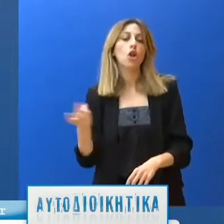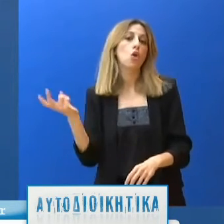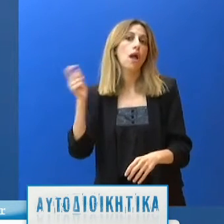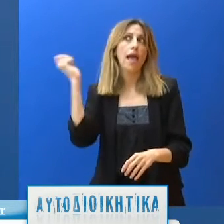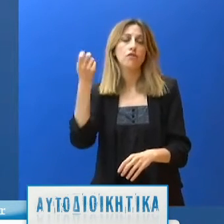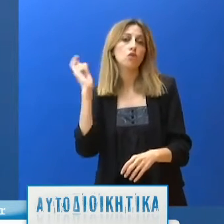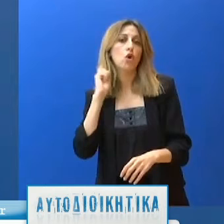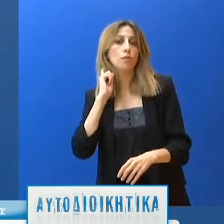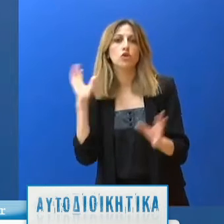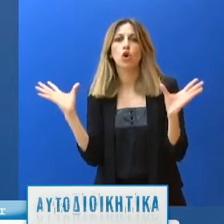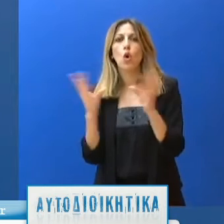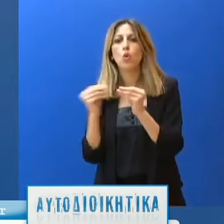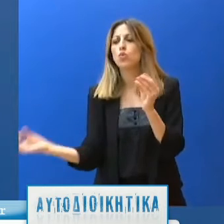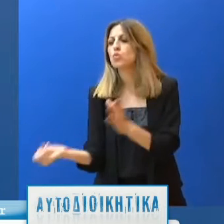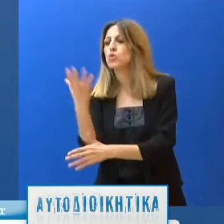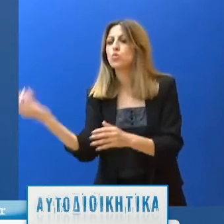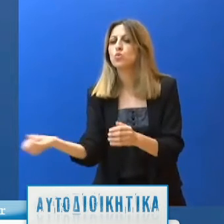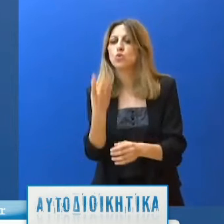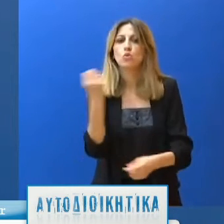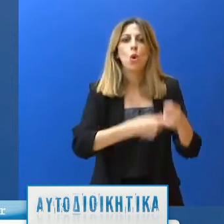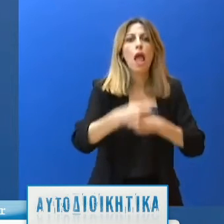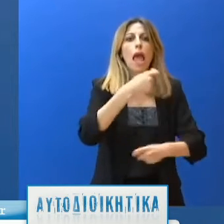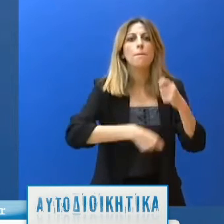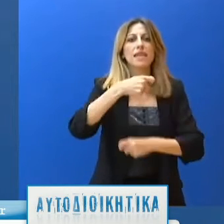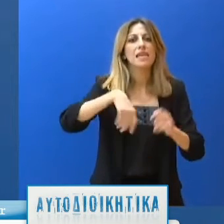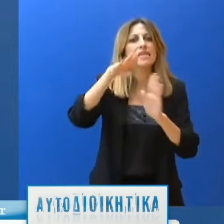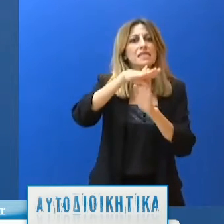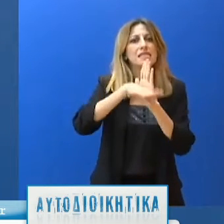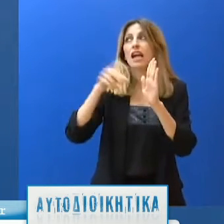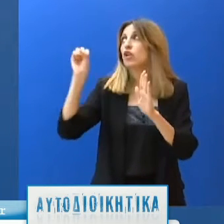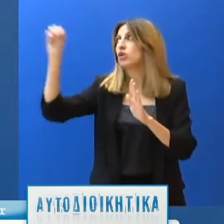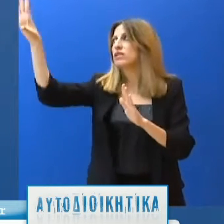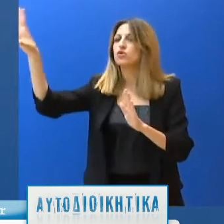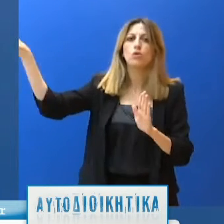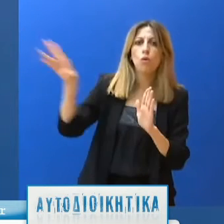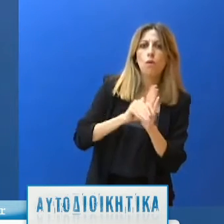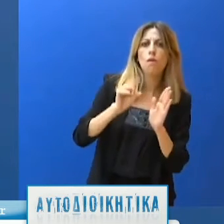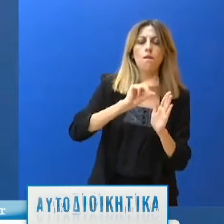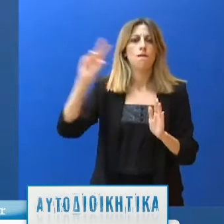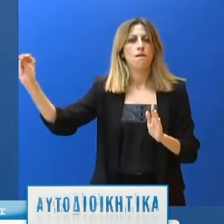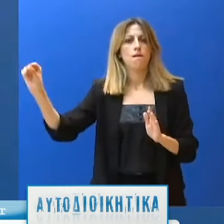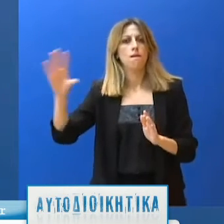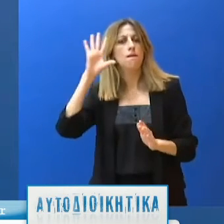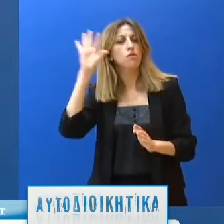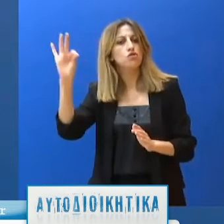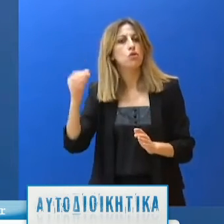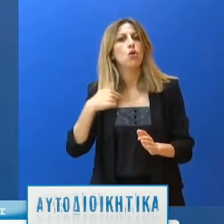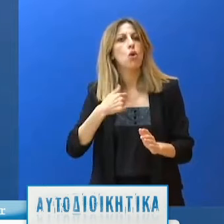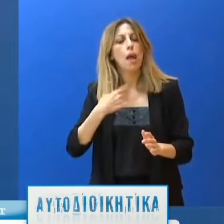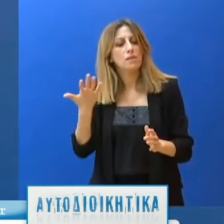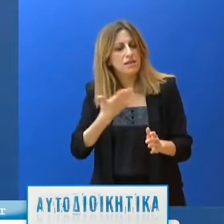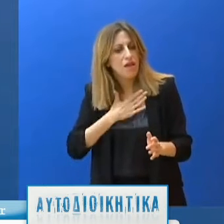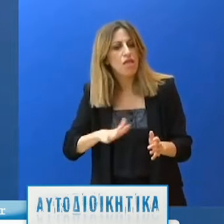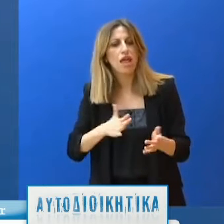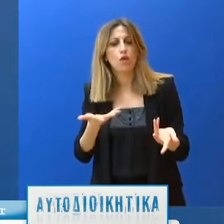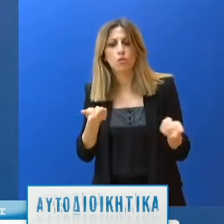Επιχειρήσεων, σύμφωνα με τα διεθνή πρότυπα, ώστε να υπάρχει ένα συνεκτικό πλαίσιο ανάπτυξης στοχευμένων πολιτικών